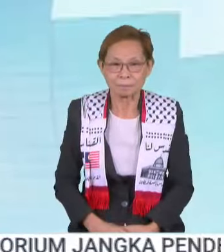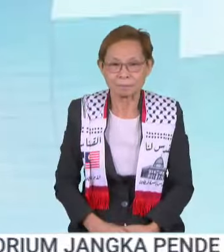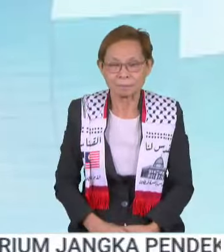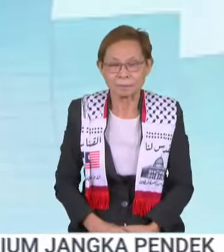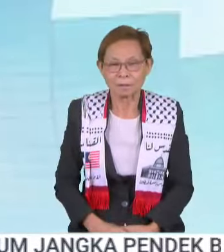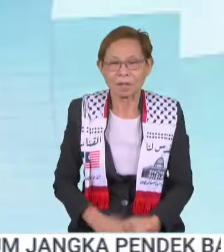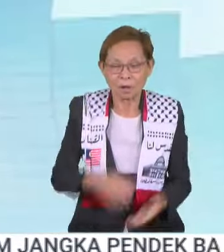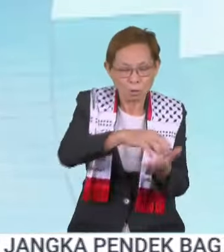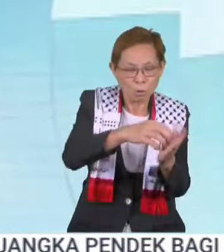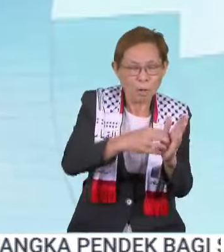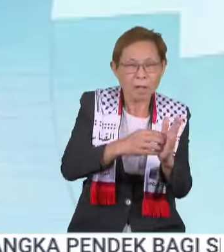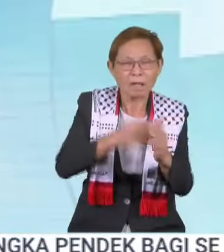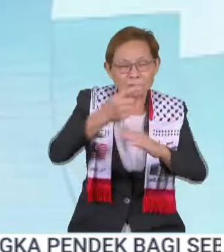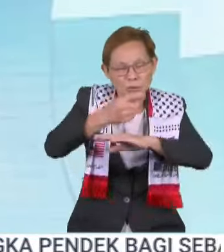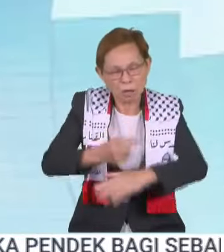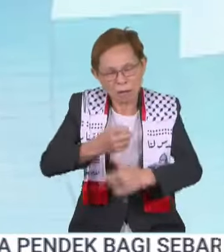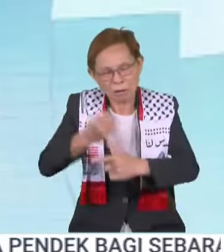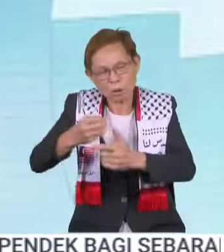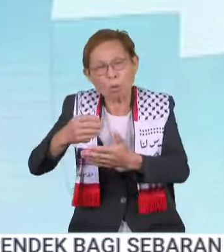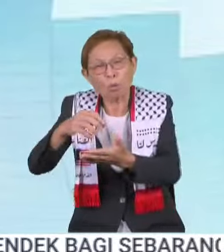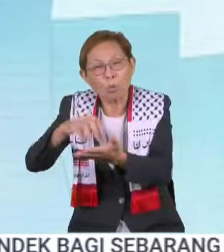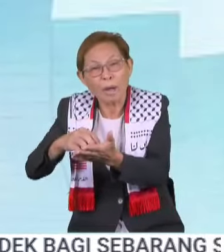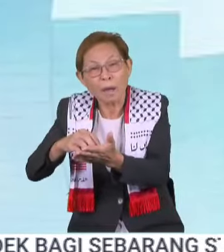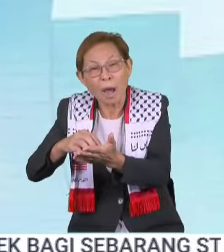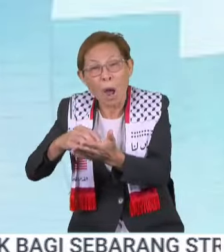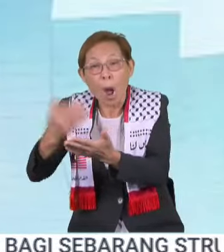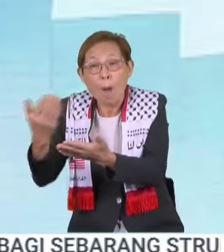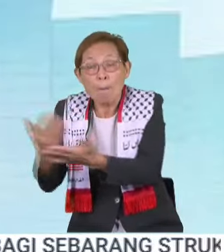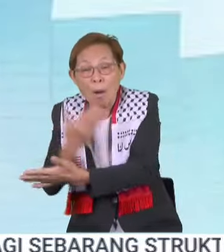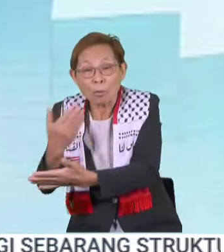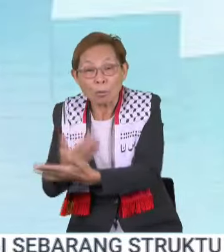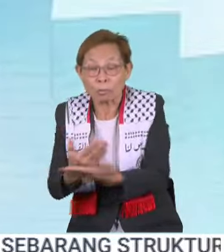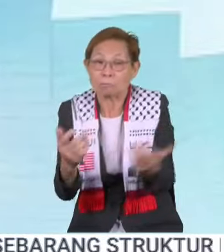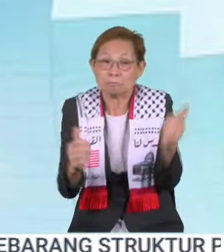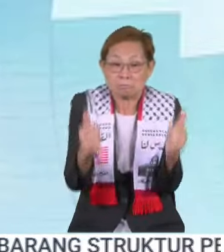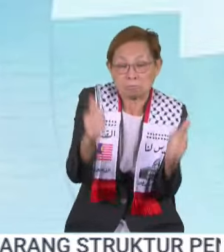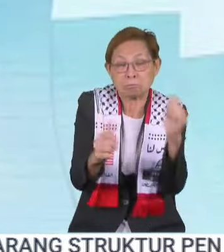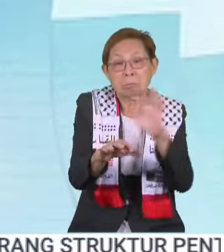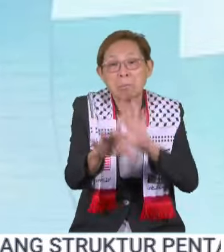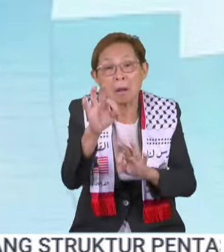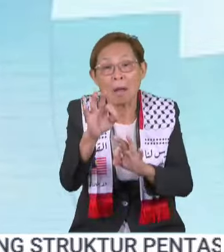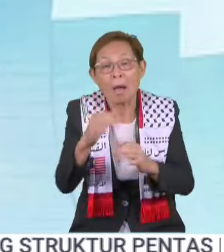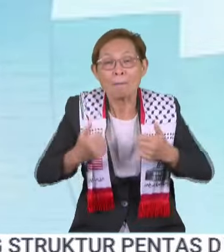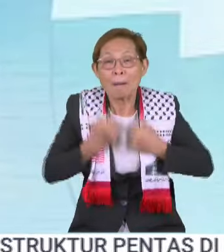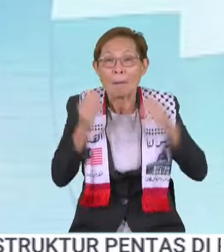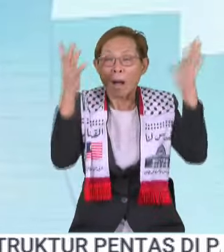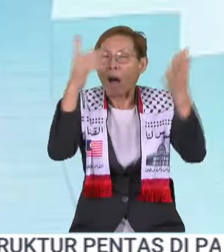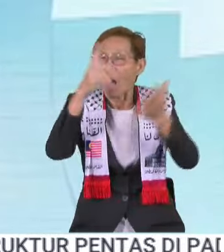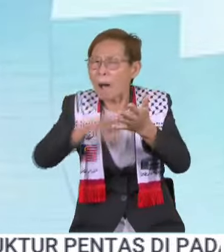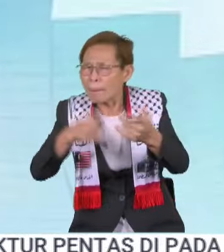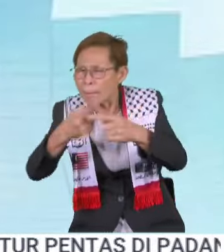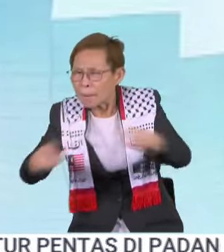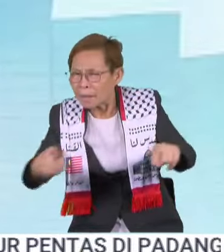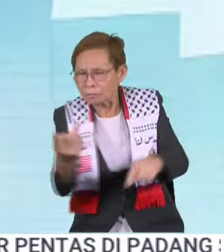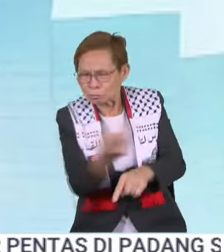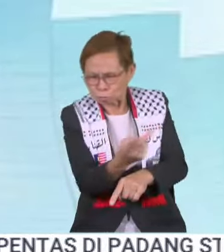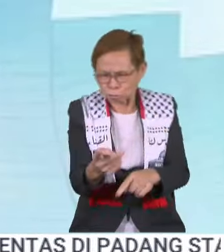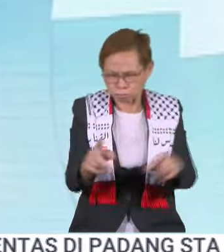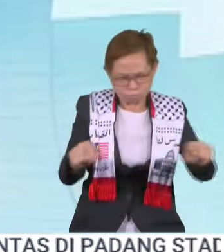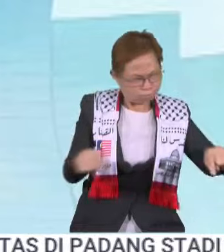Kuih tradisional atau moden, mana satu juadah pilihan anda setiap kali Hari Raya Aidilfitri? Dan apa pula beza antara kedua-dua kuih